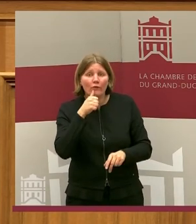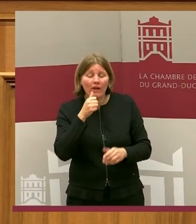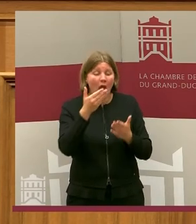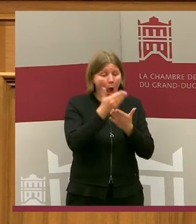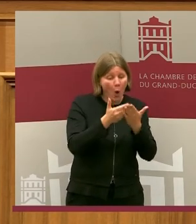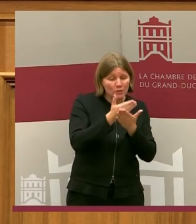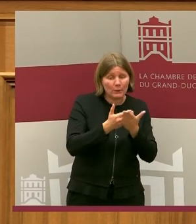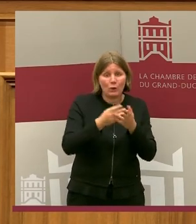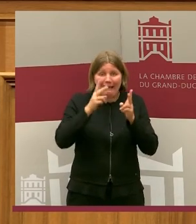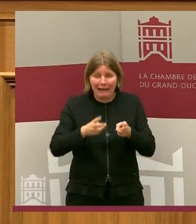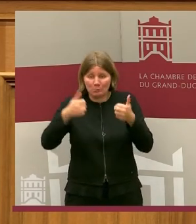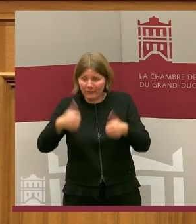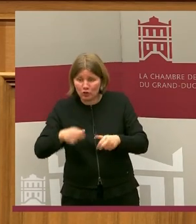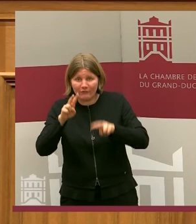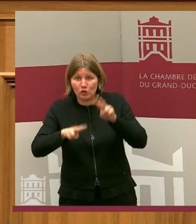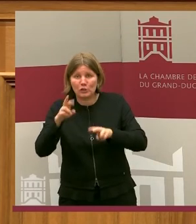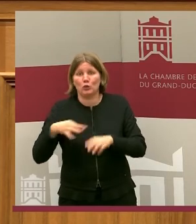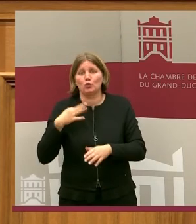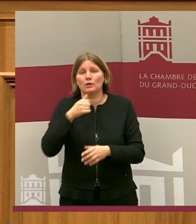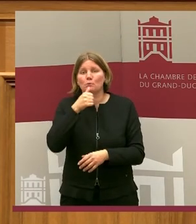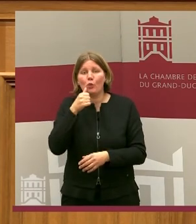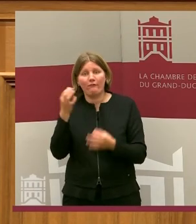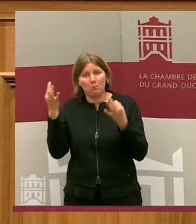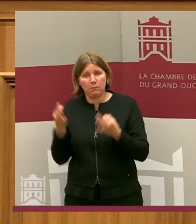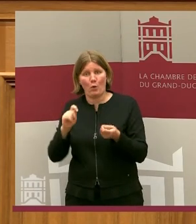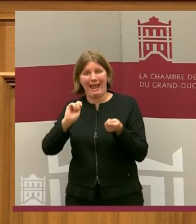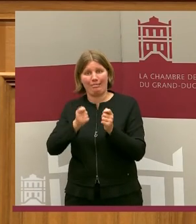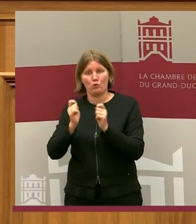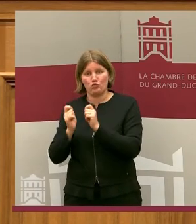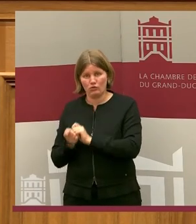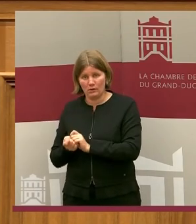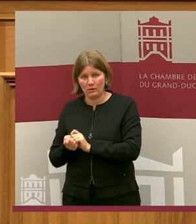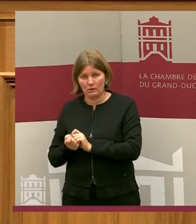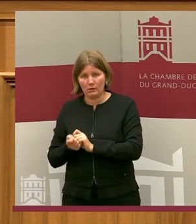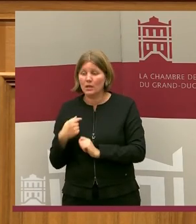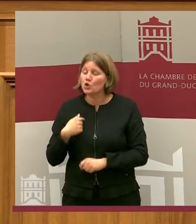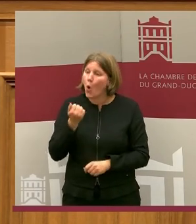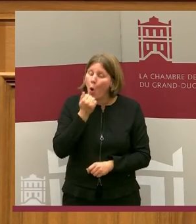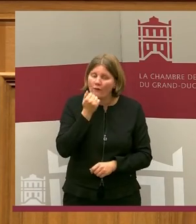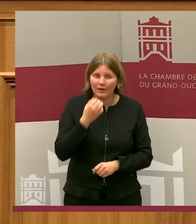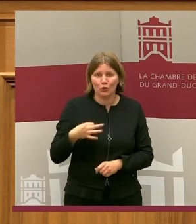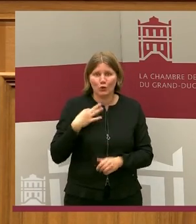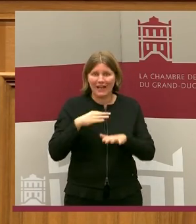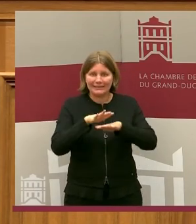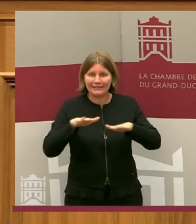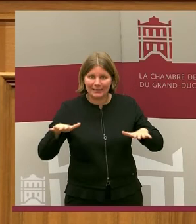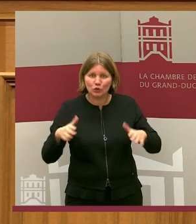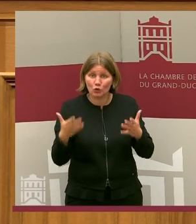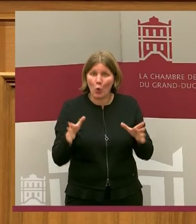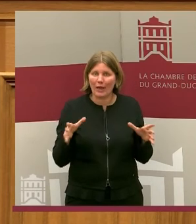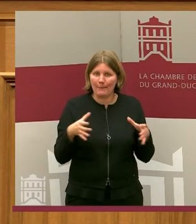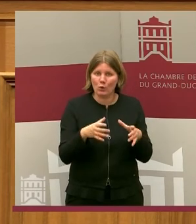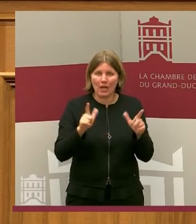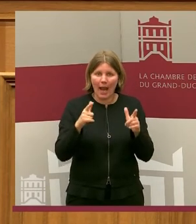zu den Rechtspflichten von den verschiedenen Gesundheitsberufen. Ich hatte gehofft, der Gesundheitstisch wäre den Gremium gewirkt, wo kein Tabu